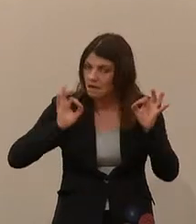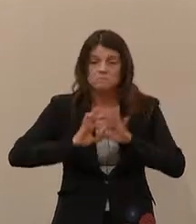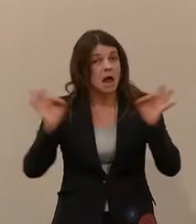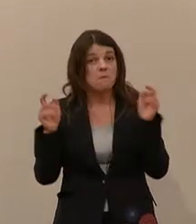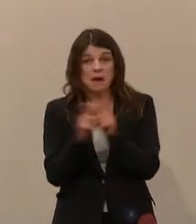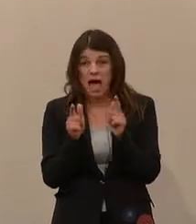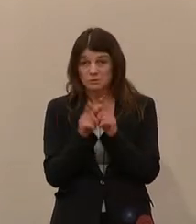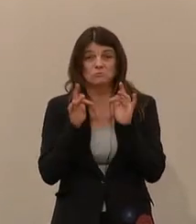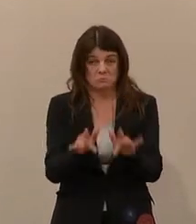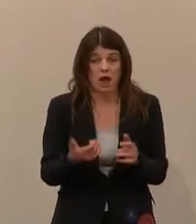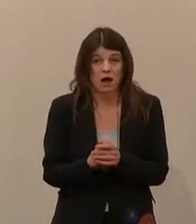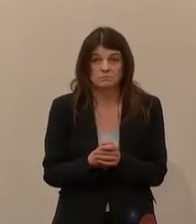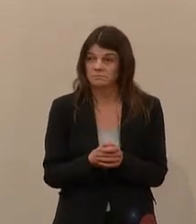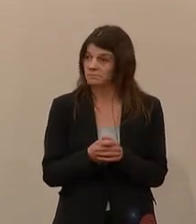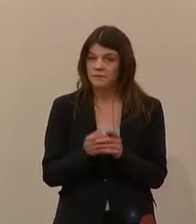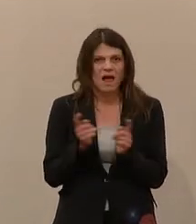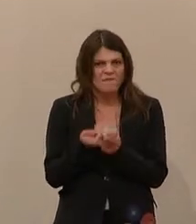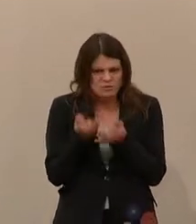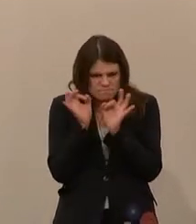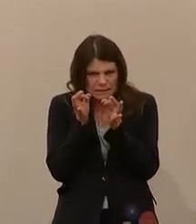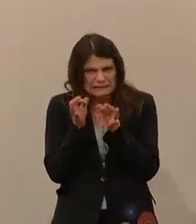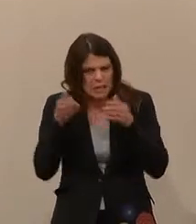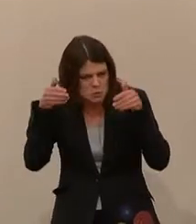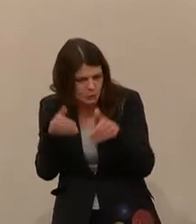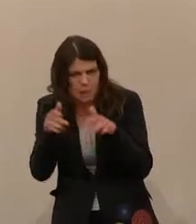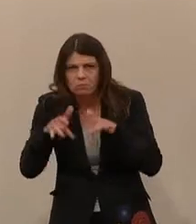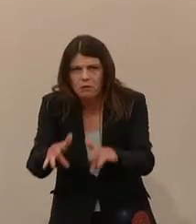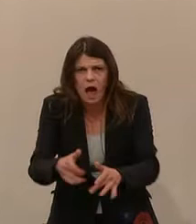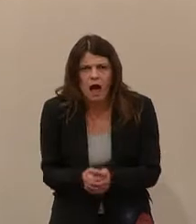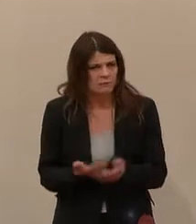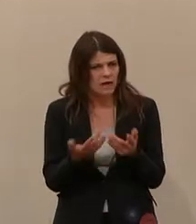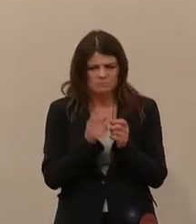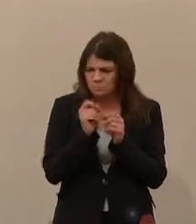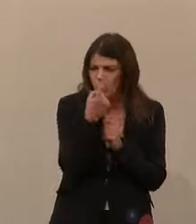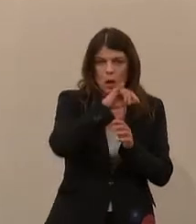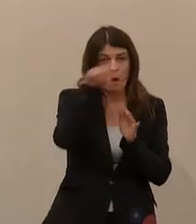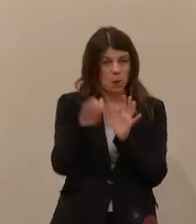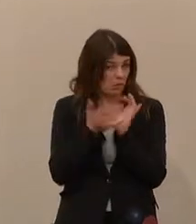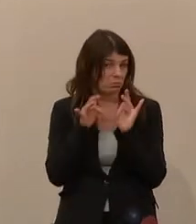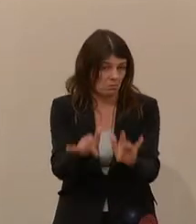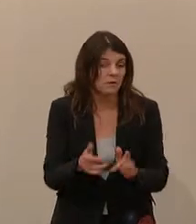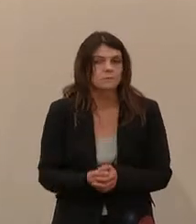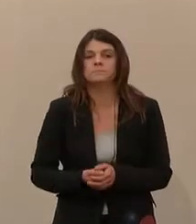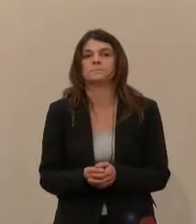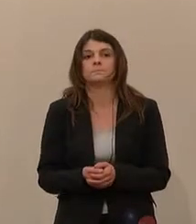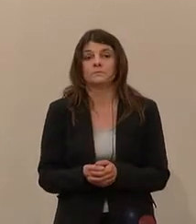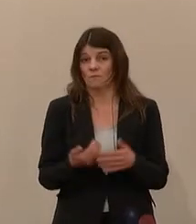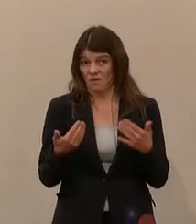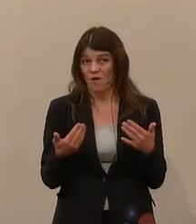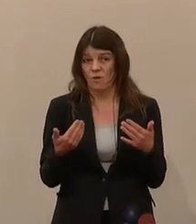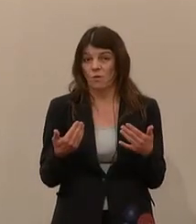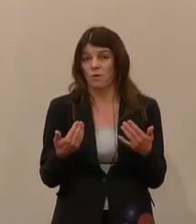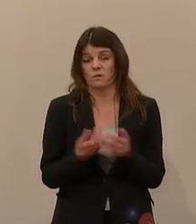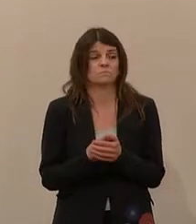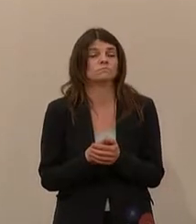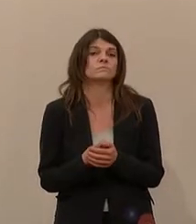da erbracht werden, welcher hoher Grad an Spezialisierung auch bei Projekten erbracht wird und dass wir